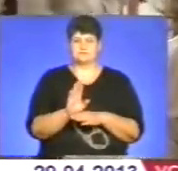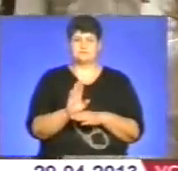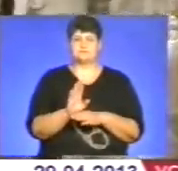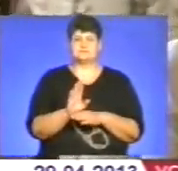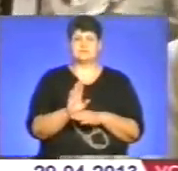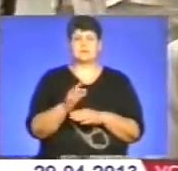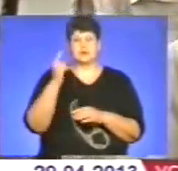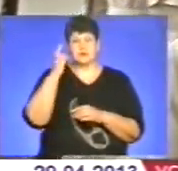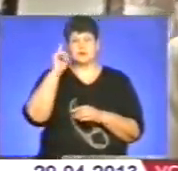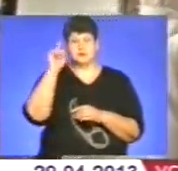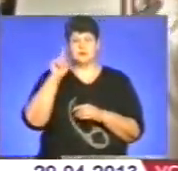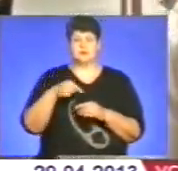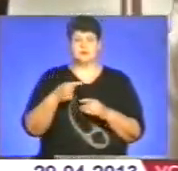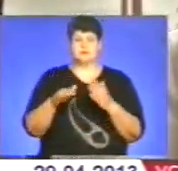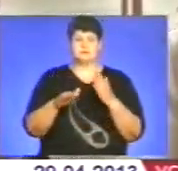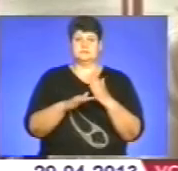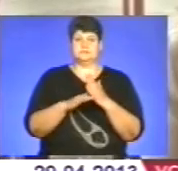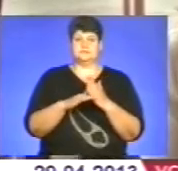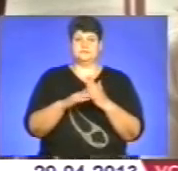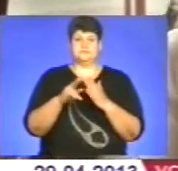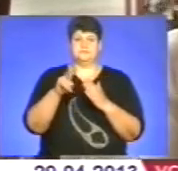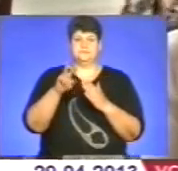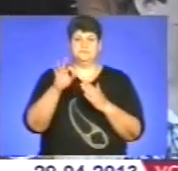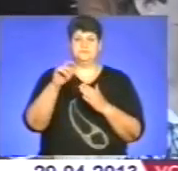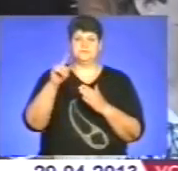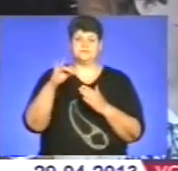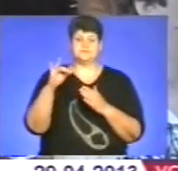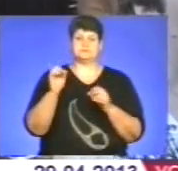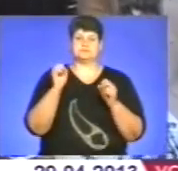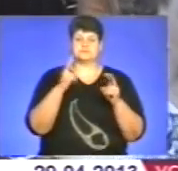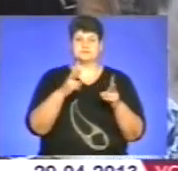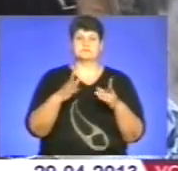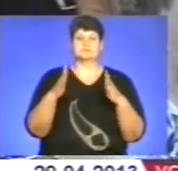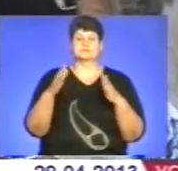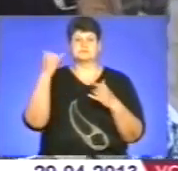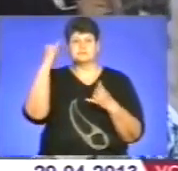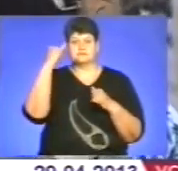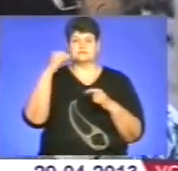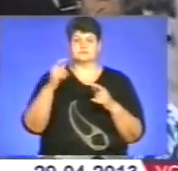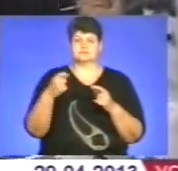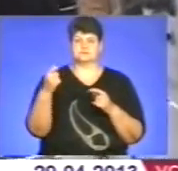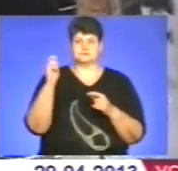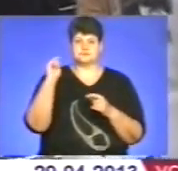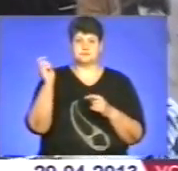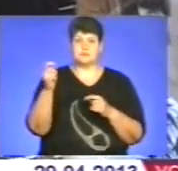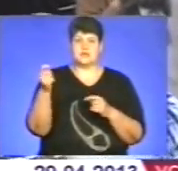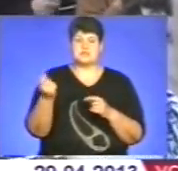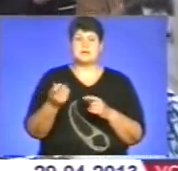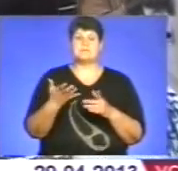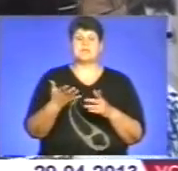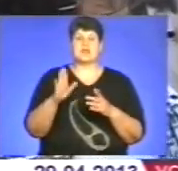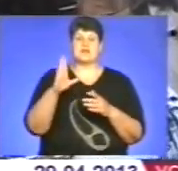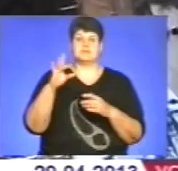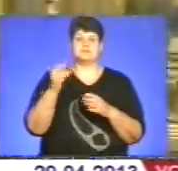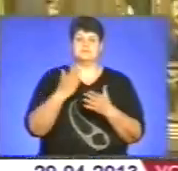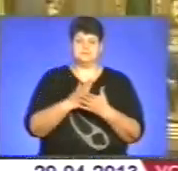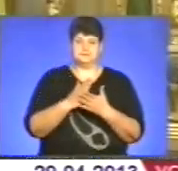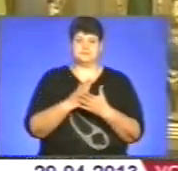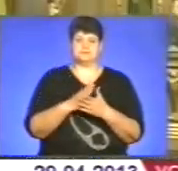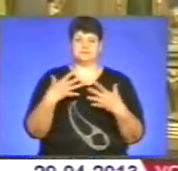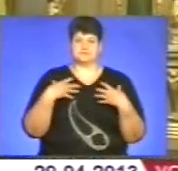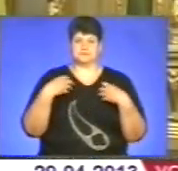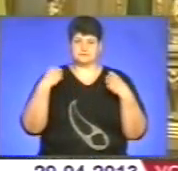допомогою лози перший раз виганяють корови пасти. У народі вірять, освячена верба має цілющу та очисну силу.